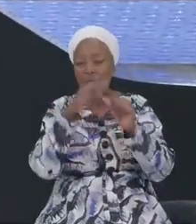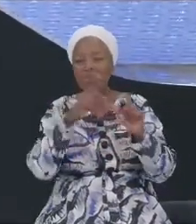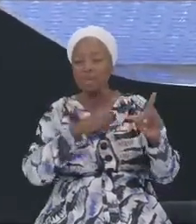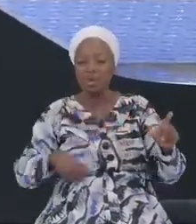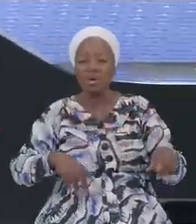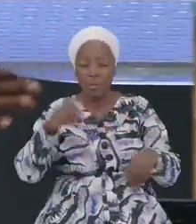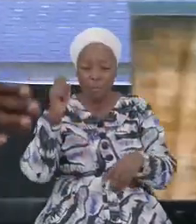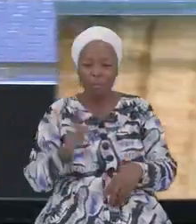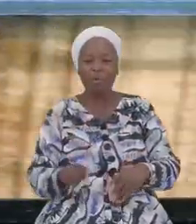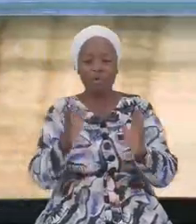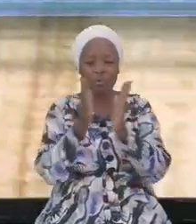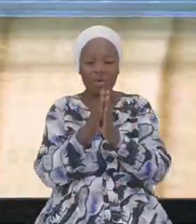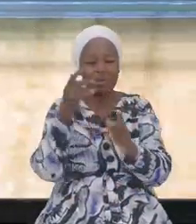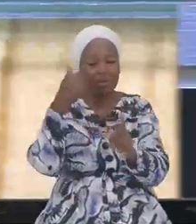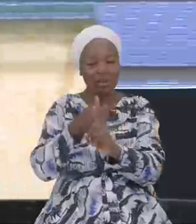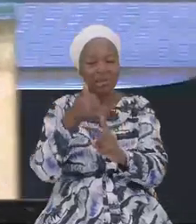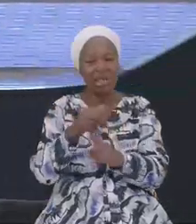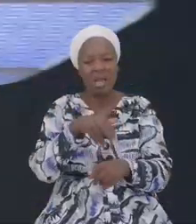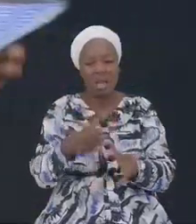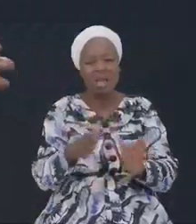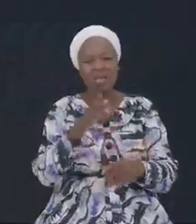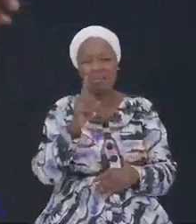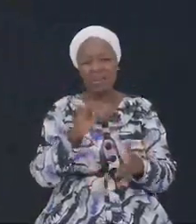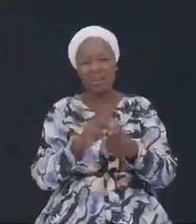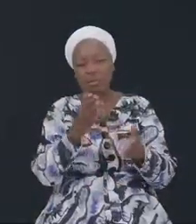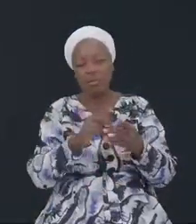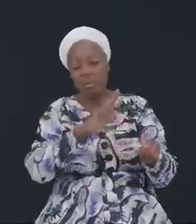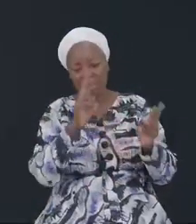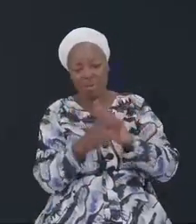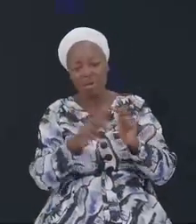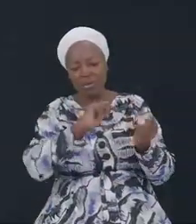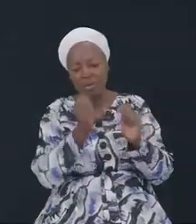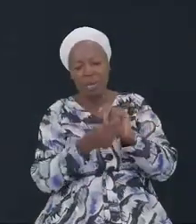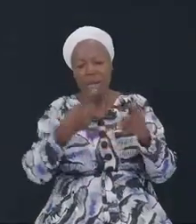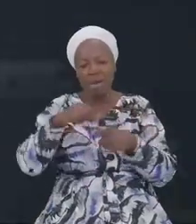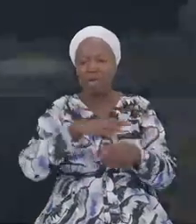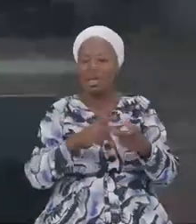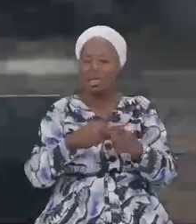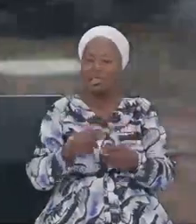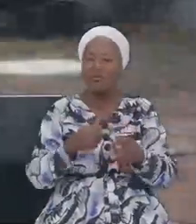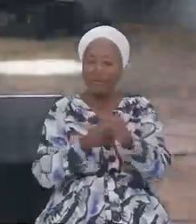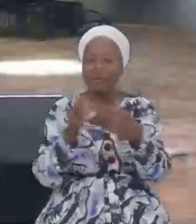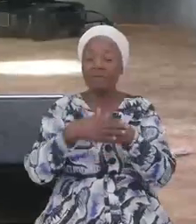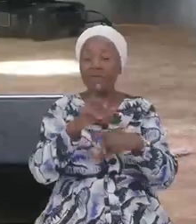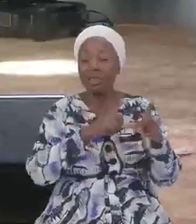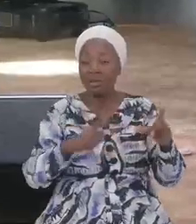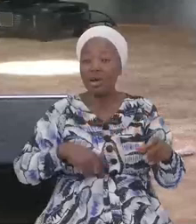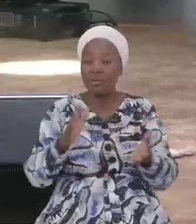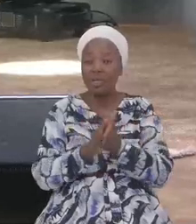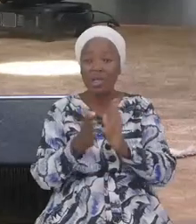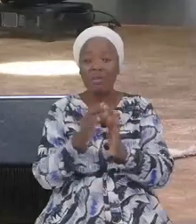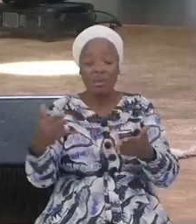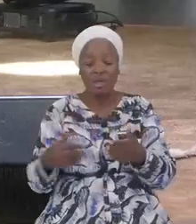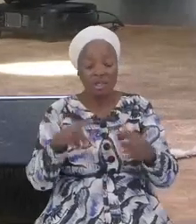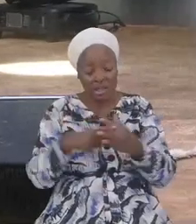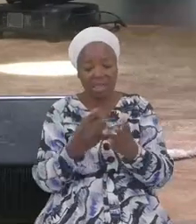pour elle-même. Alors, nous devons nous repentir, nous détourner. Qui doit suivre le Seigneur et commencer une nouvelle vie en Christ,